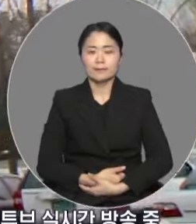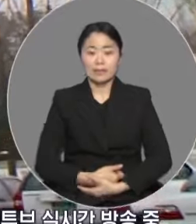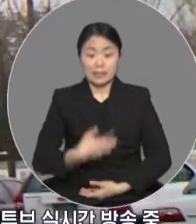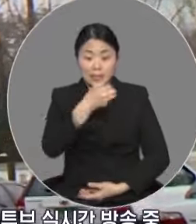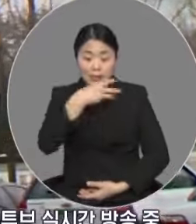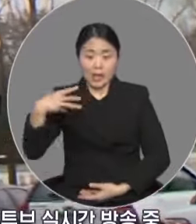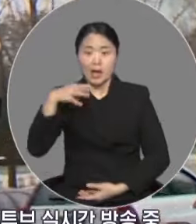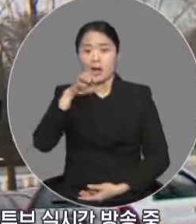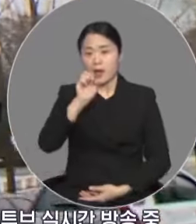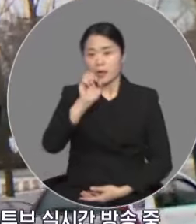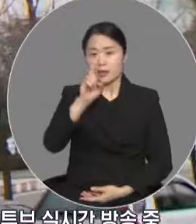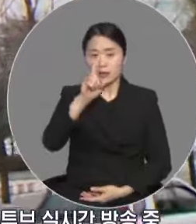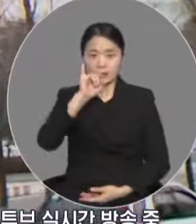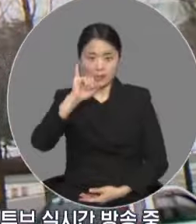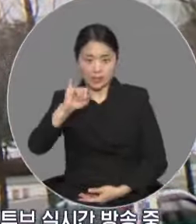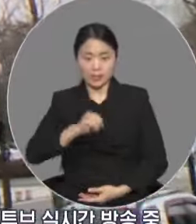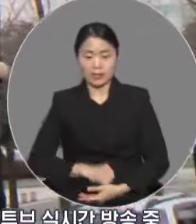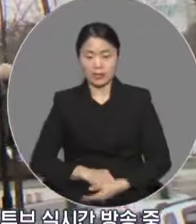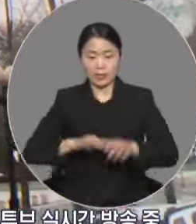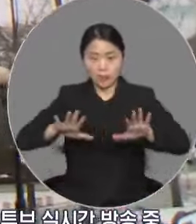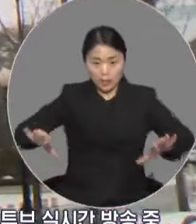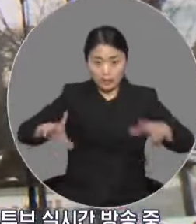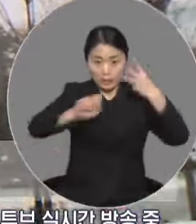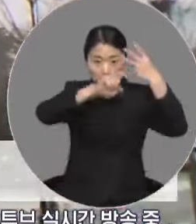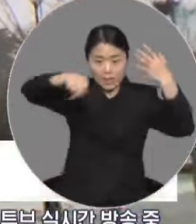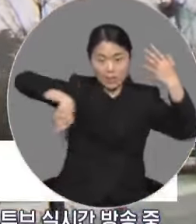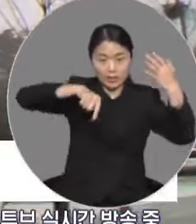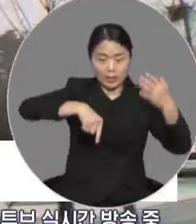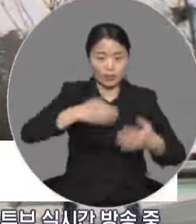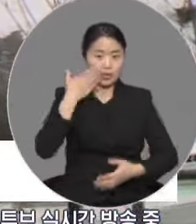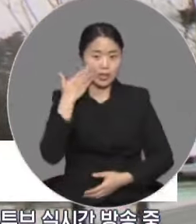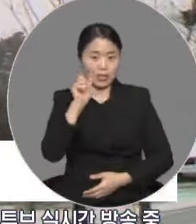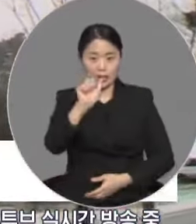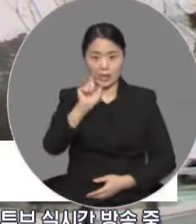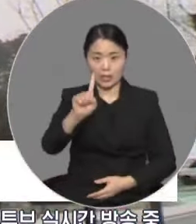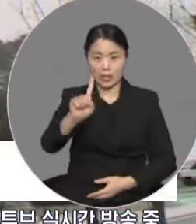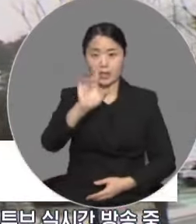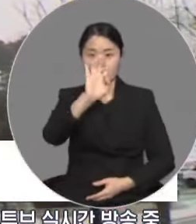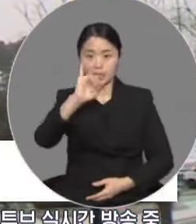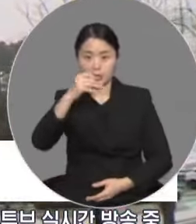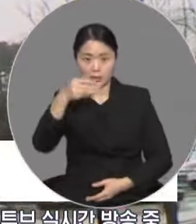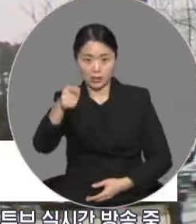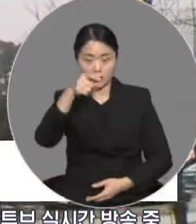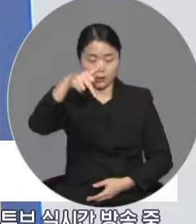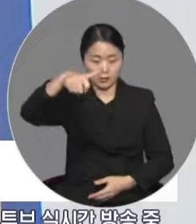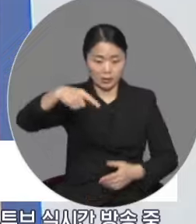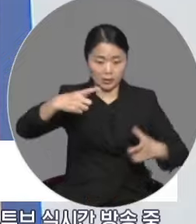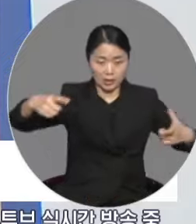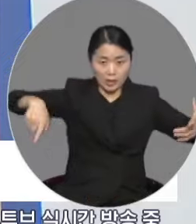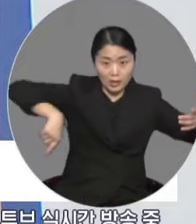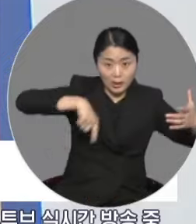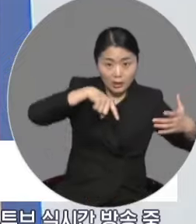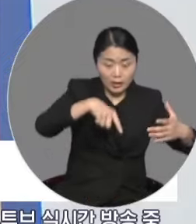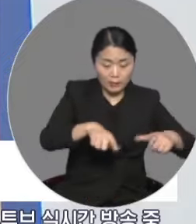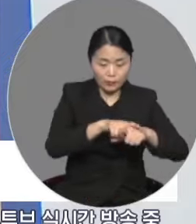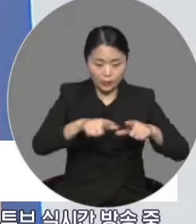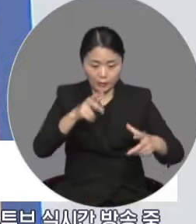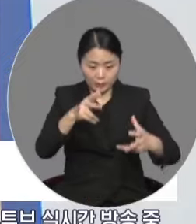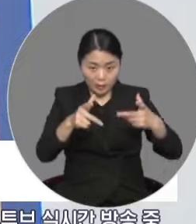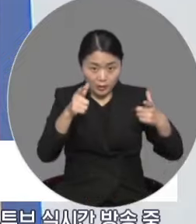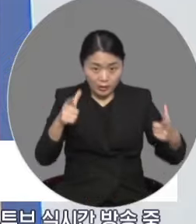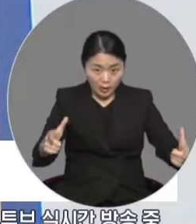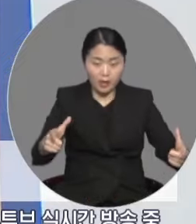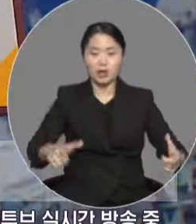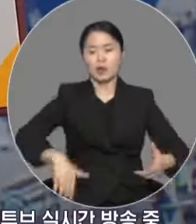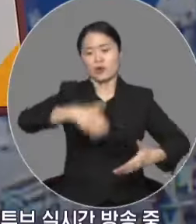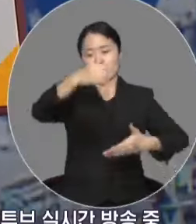삼성 SDI가 이달 중으로 울산의 하이테크밸리 일반 산단에 배터리 소재인 양극재 생산 공장 착공에